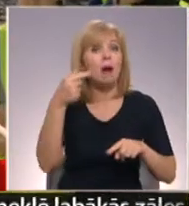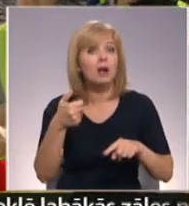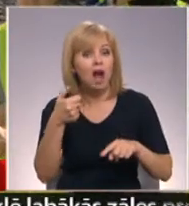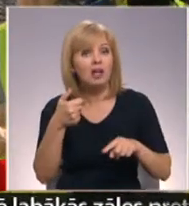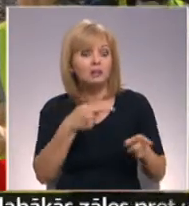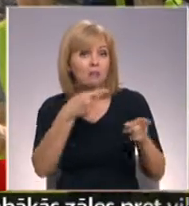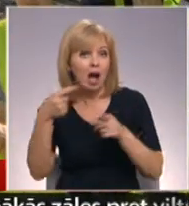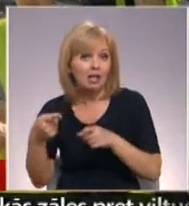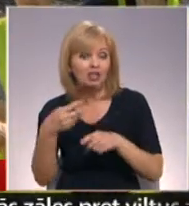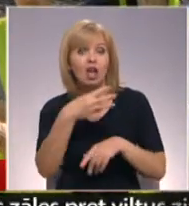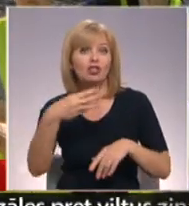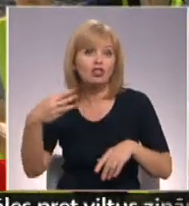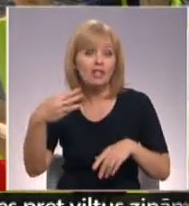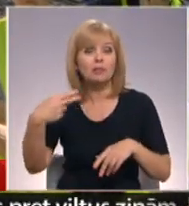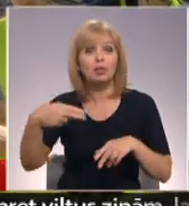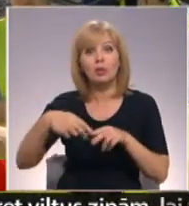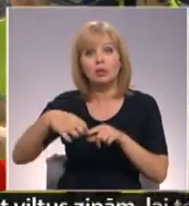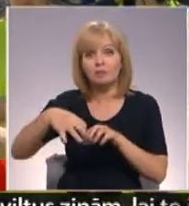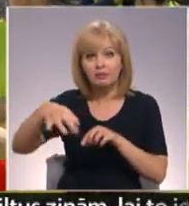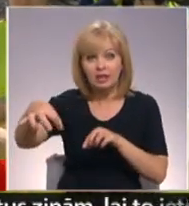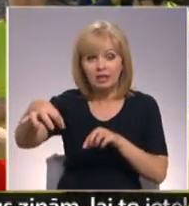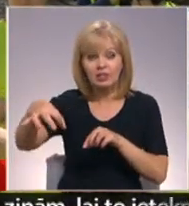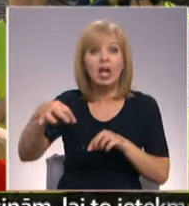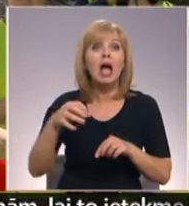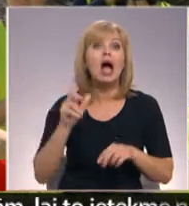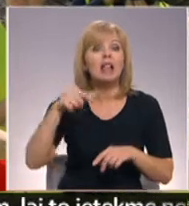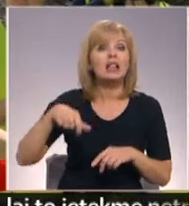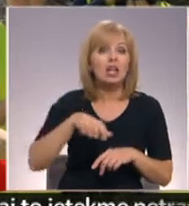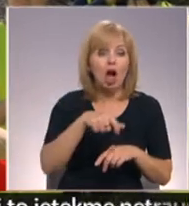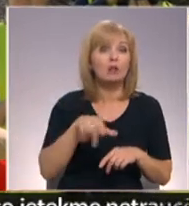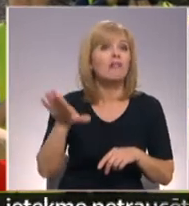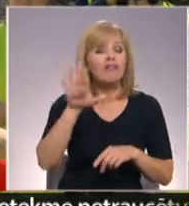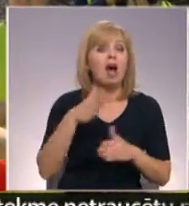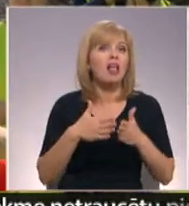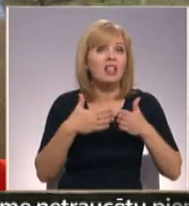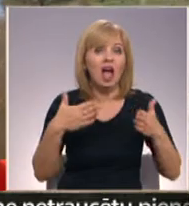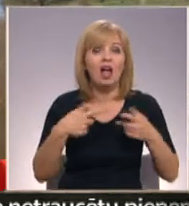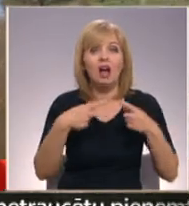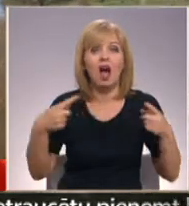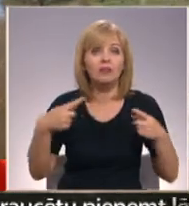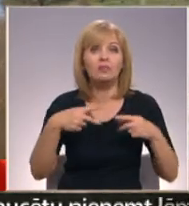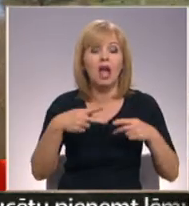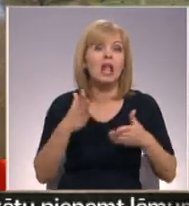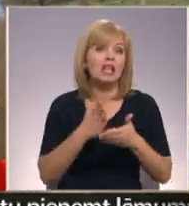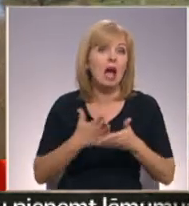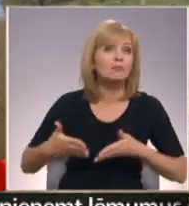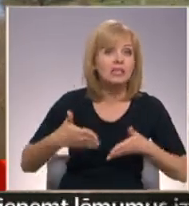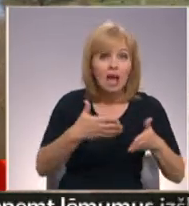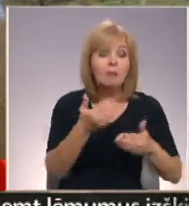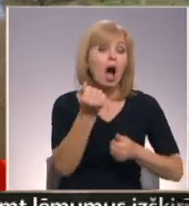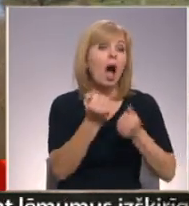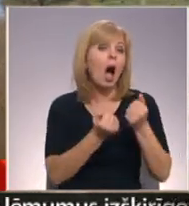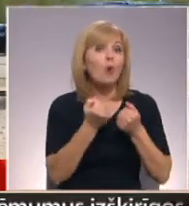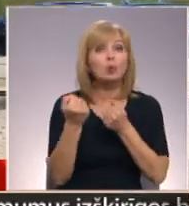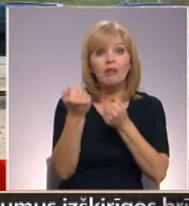konkrētais 420 metru garais tilts pār Lielupi ir garākais tilts uz valsts esošajiem ceļiem. Remonta darbu dēļ